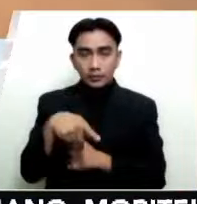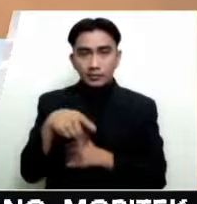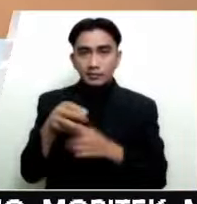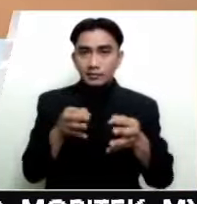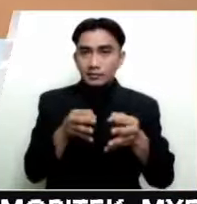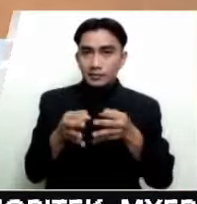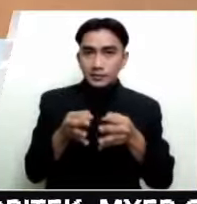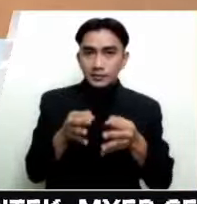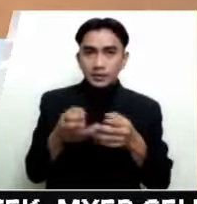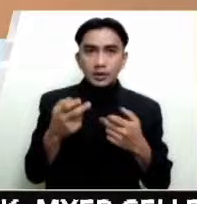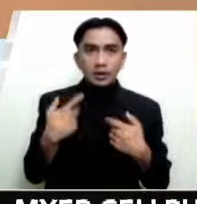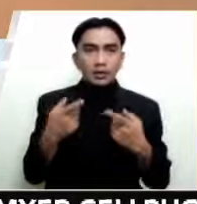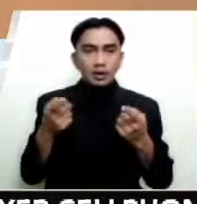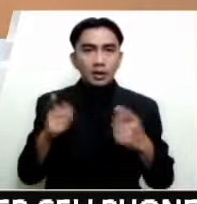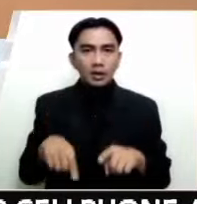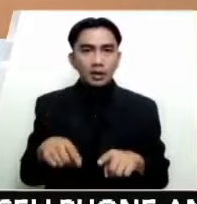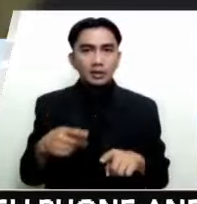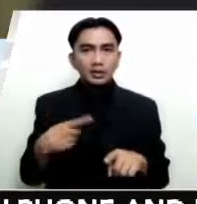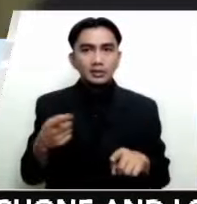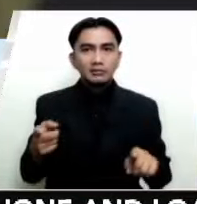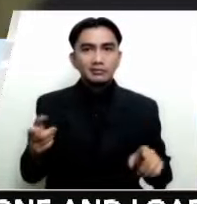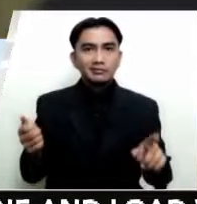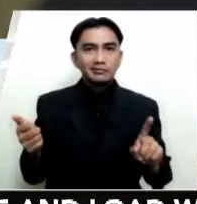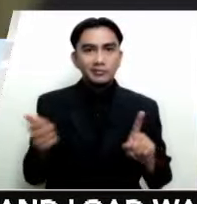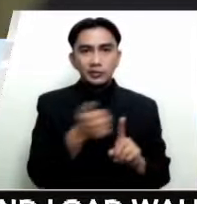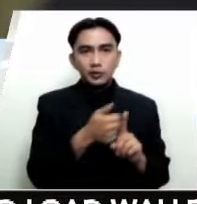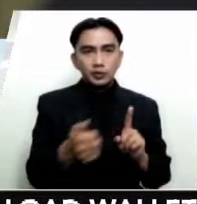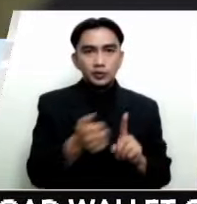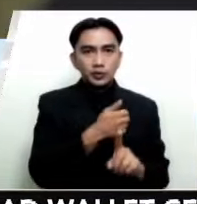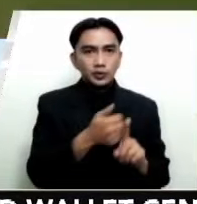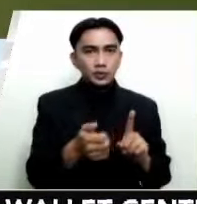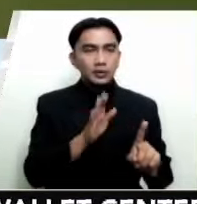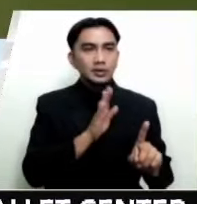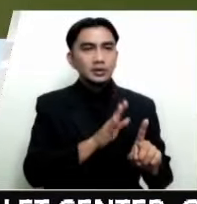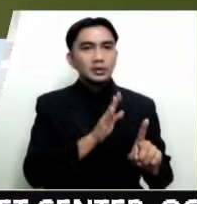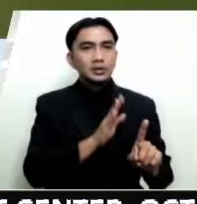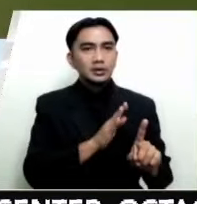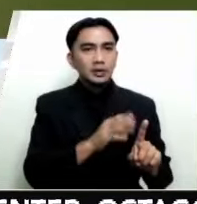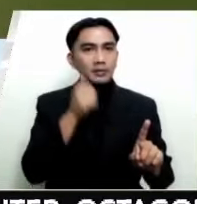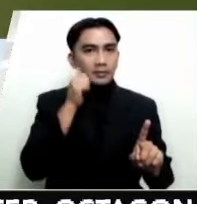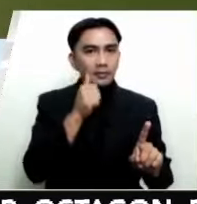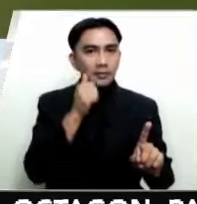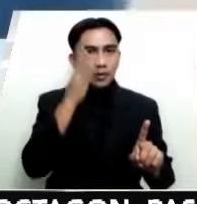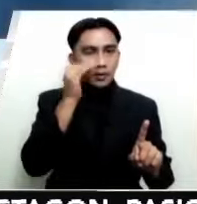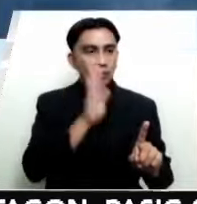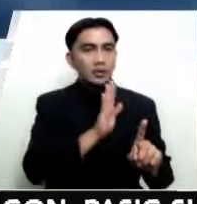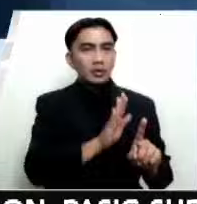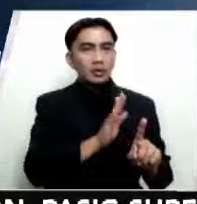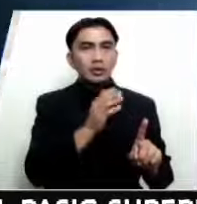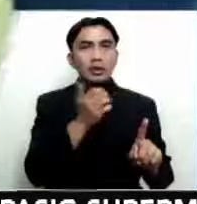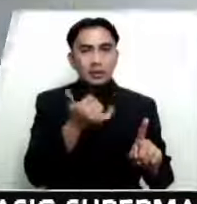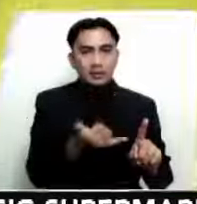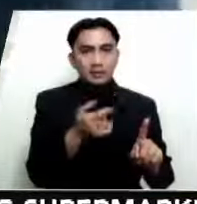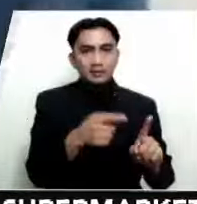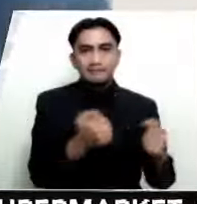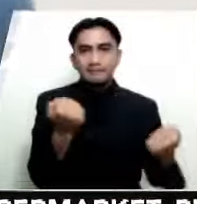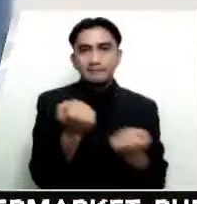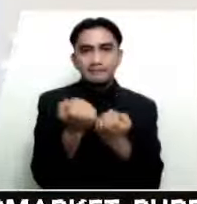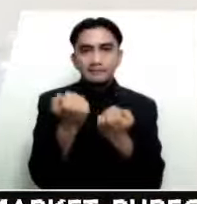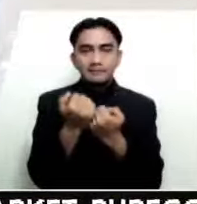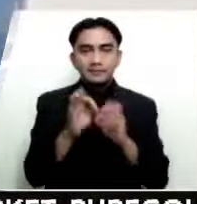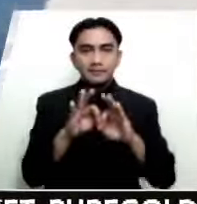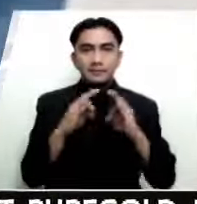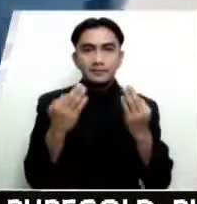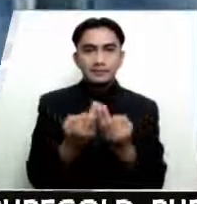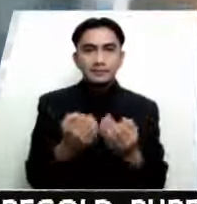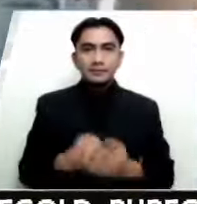nauuwi sa pananakit ang financial empowerment ng babae o dahil siya na ang breadwinner ng pamilya. Usually, yung mga lalaki, no,